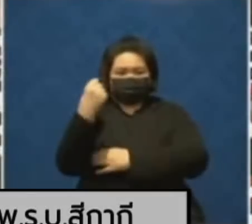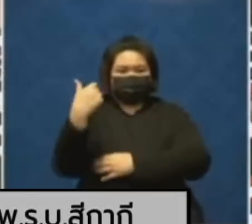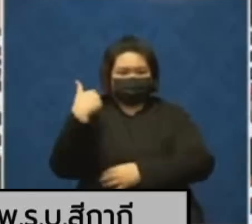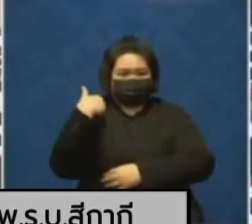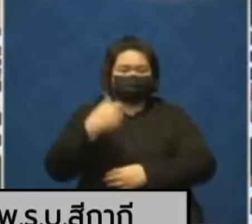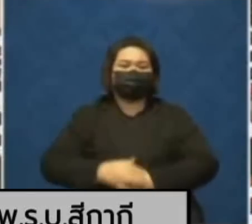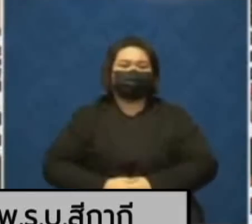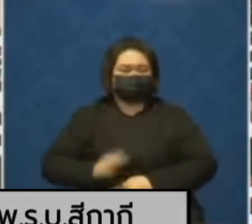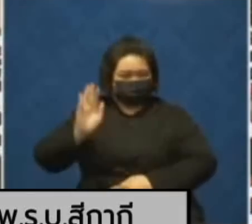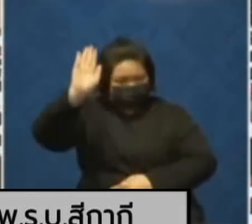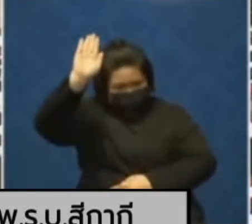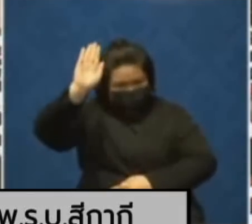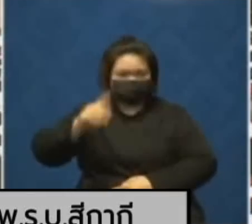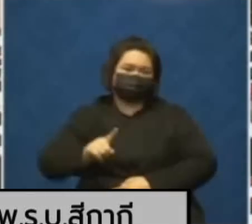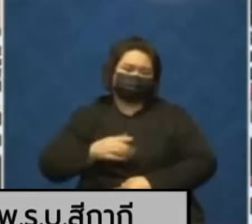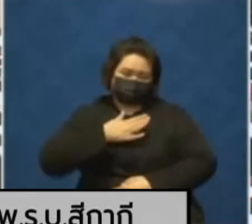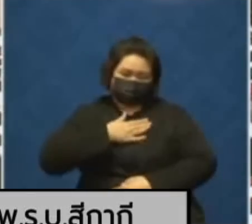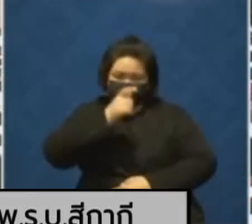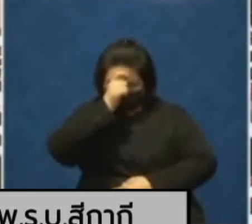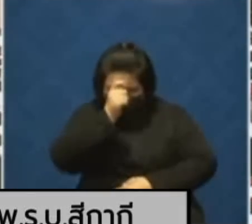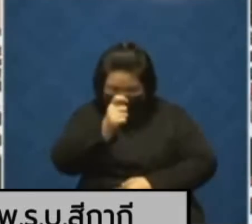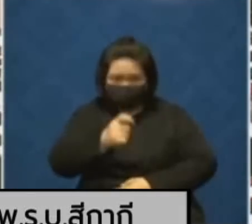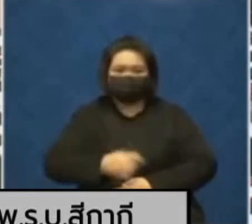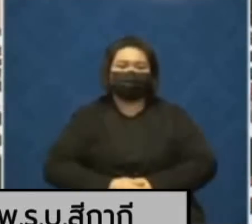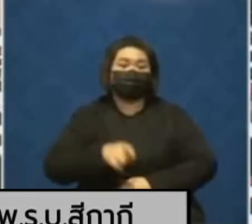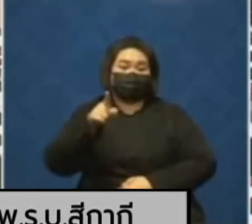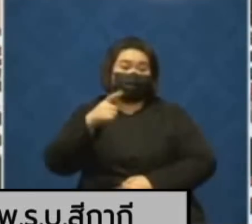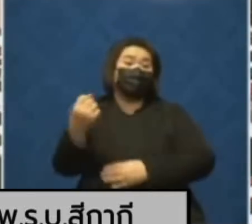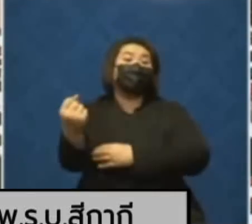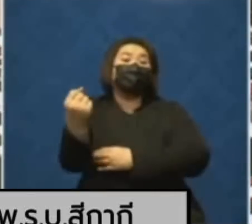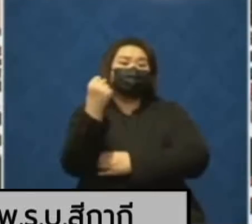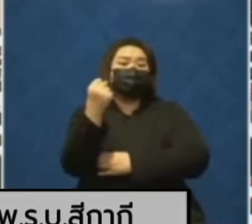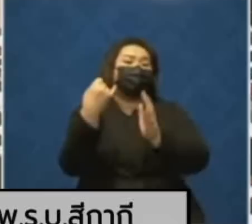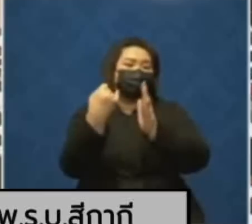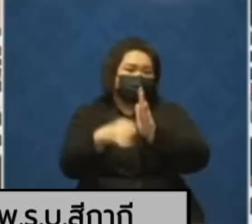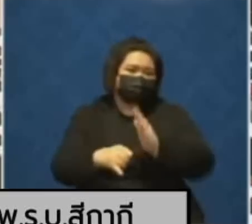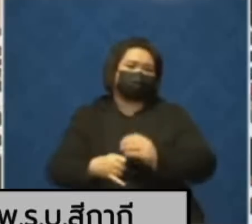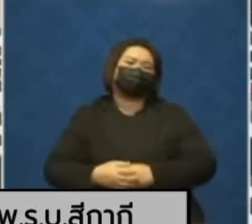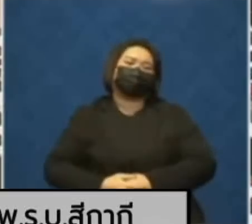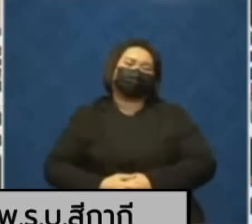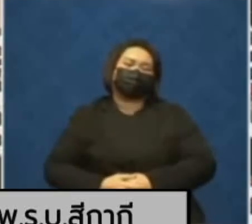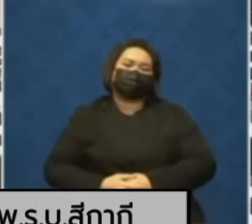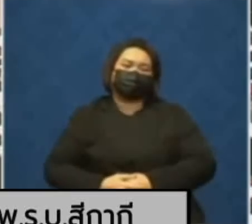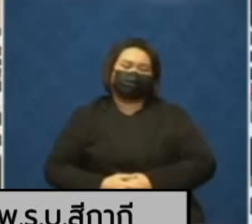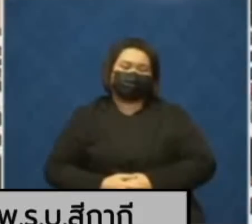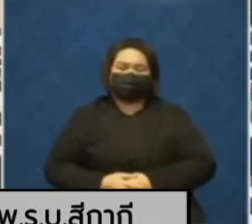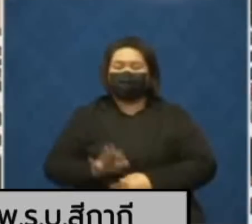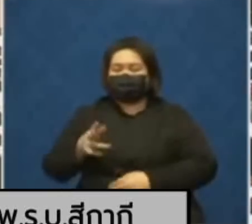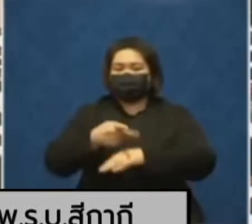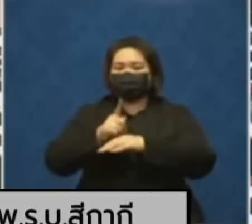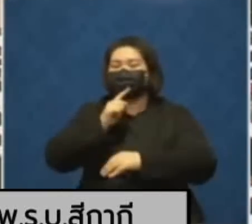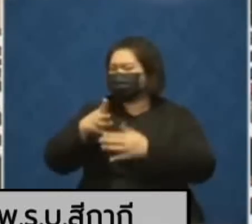ท่านประทานครัด้กพรอ้คำนาจวิธิจัยจบา่เปไรครับ